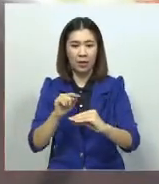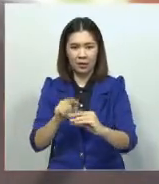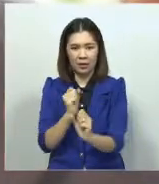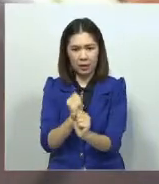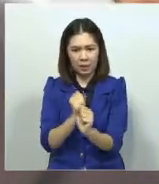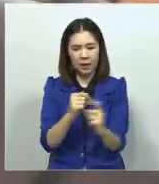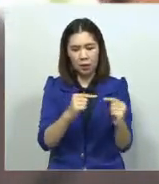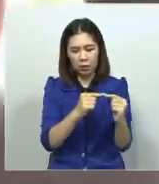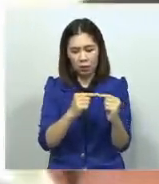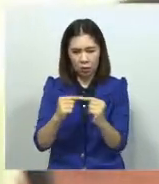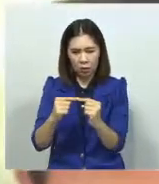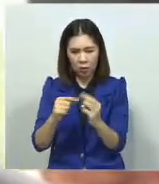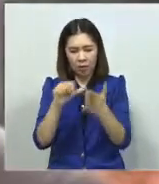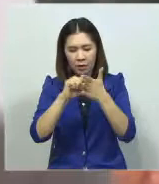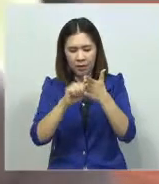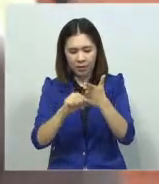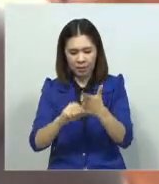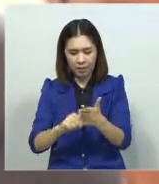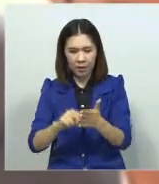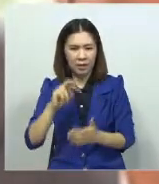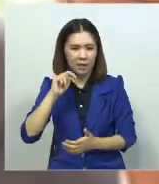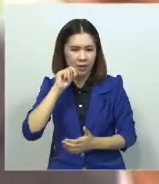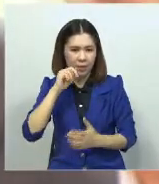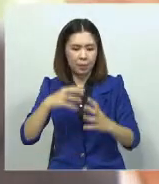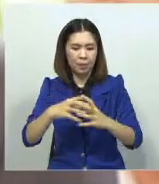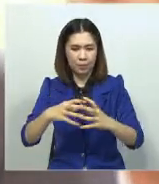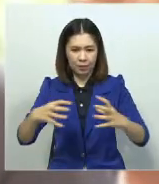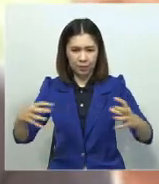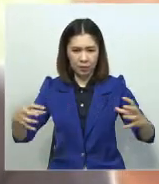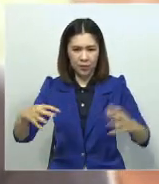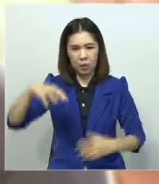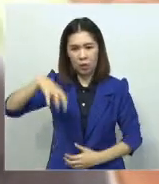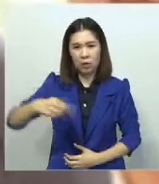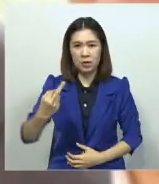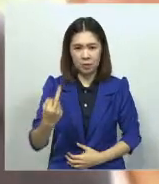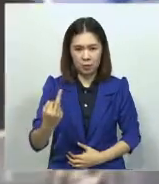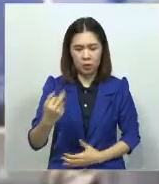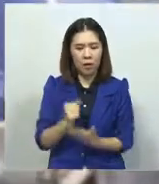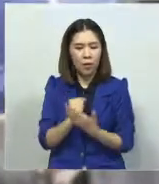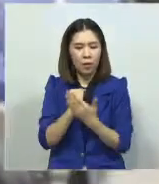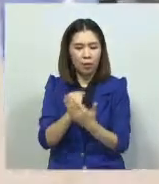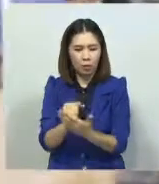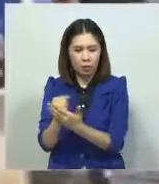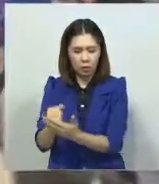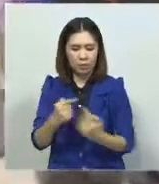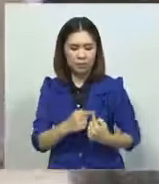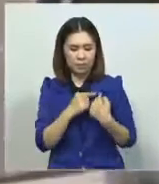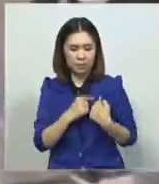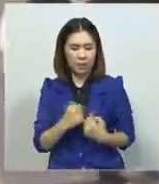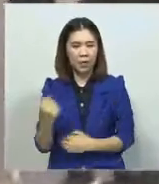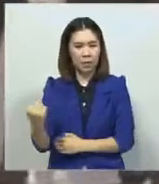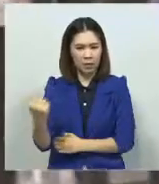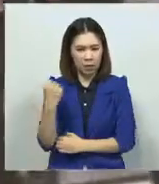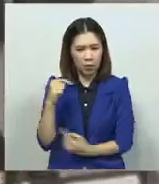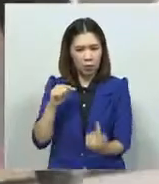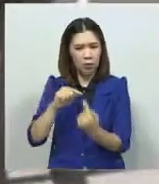านต่อเนื่องของการปรับปรุงขยายการประปาส่วนภูมิภาคสาขาเกาะสมุยที่ช่วยสร้างความเชื่อมั่นสร้างความมั่นค